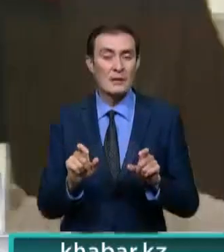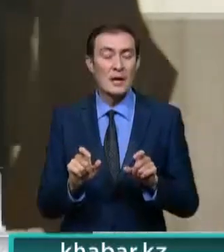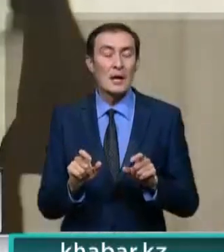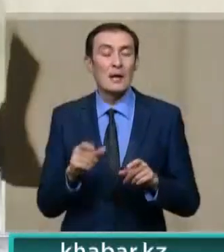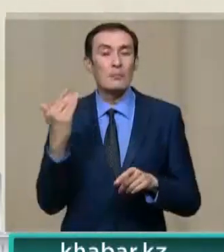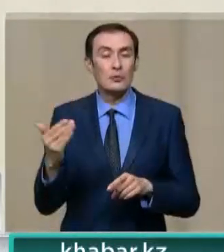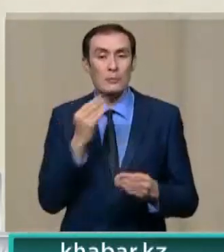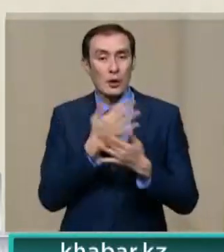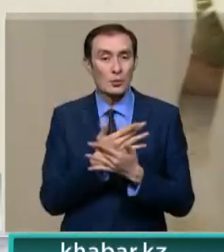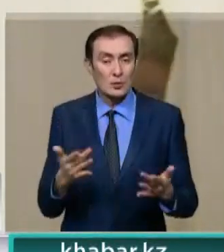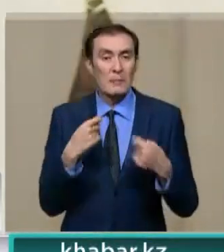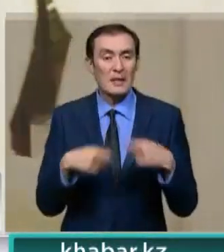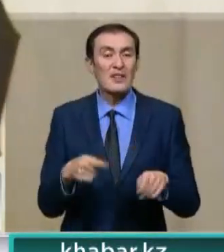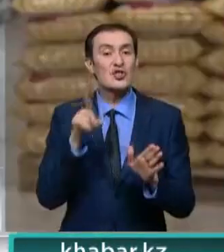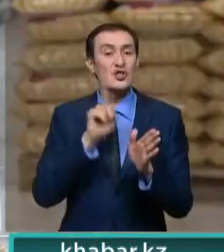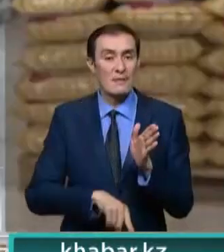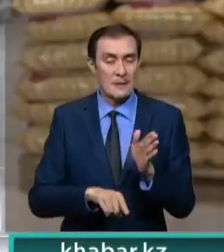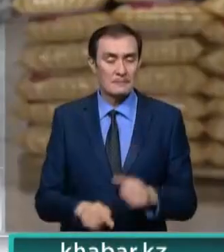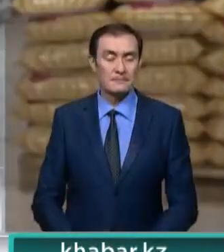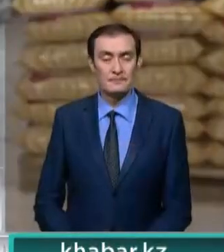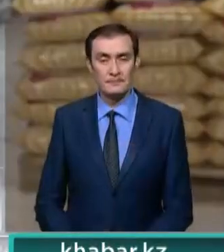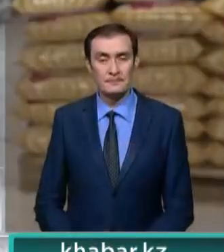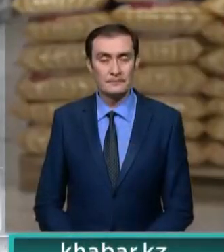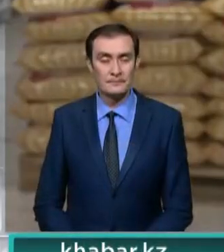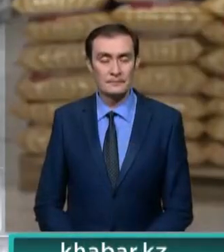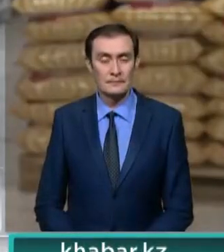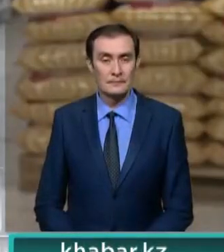магазинов. Там продукты будут продавать дешевле.